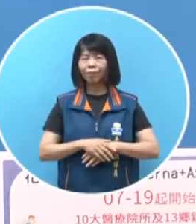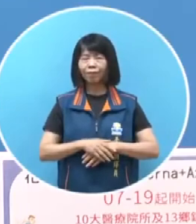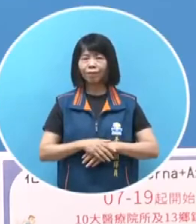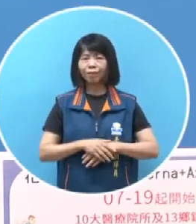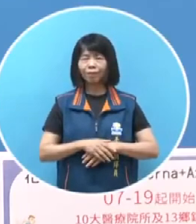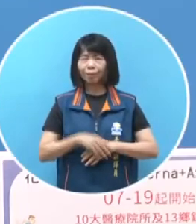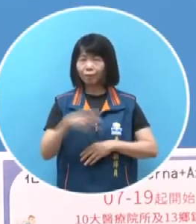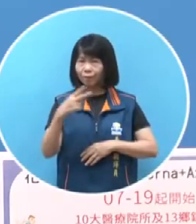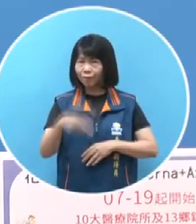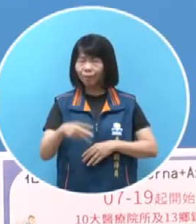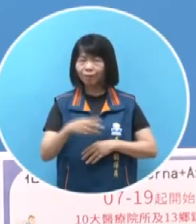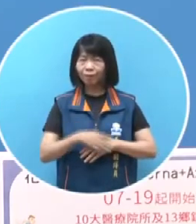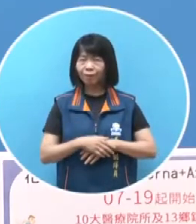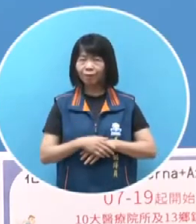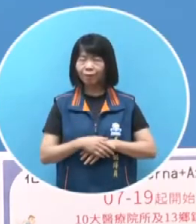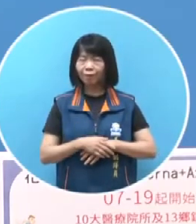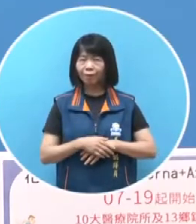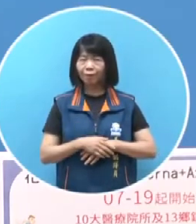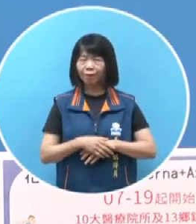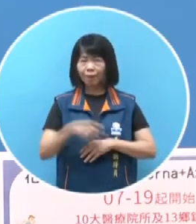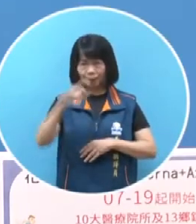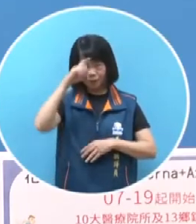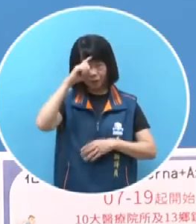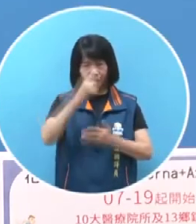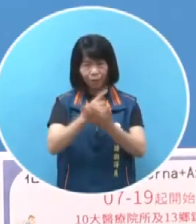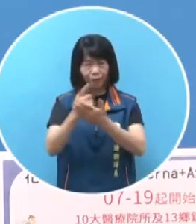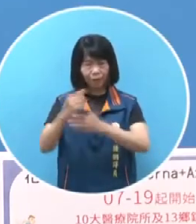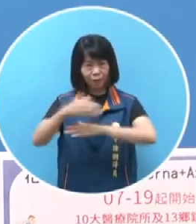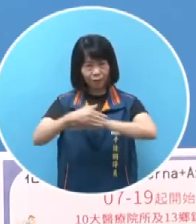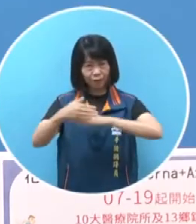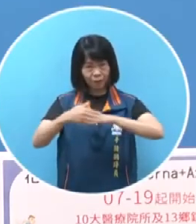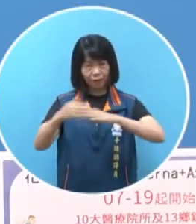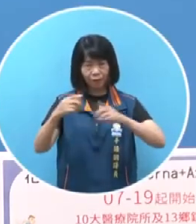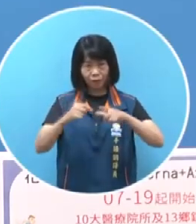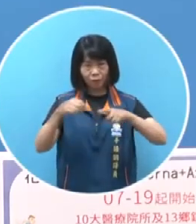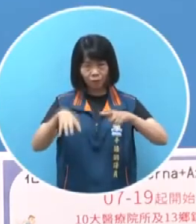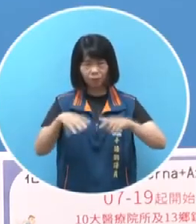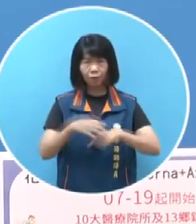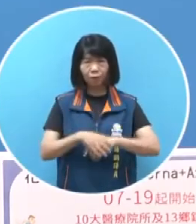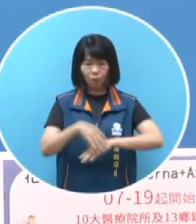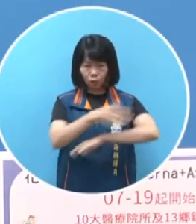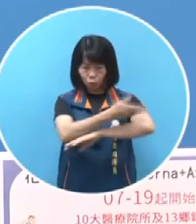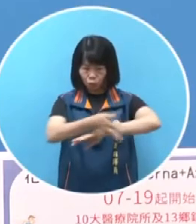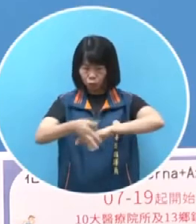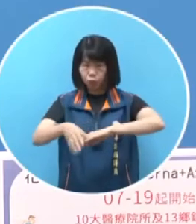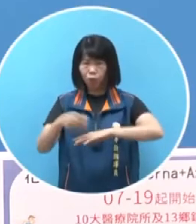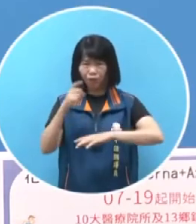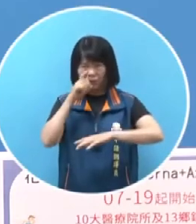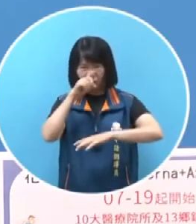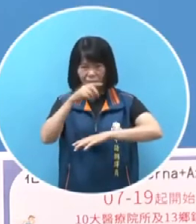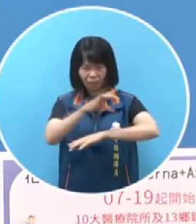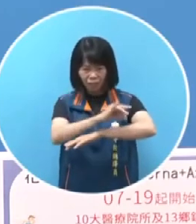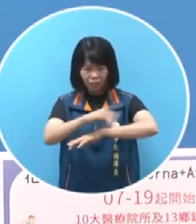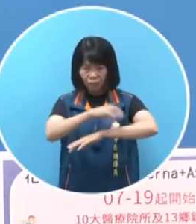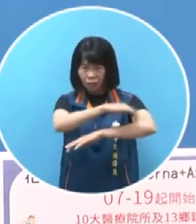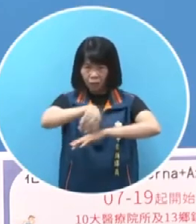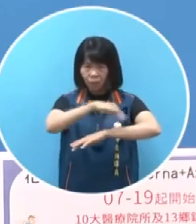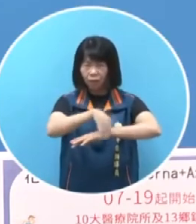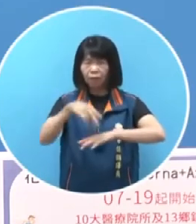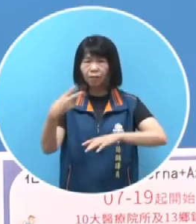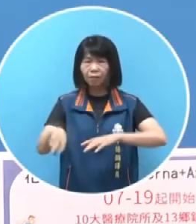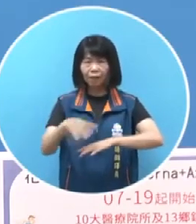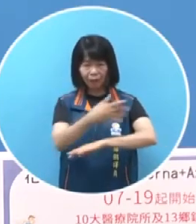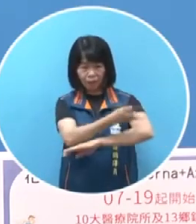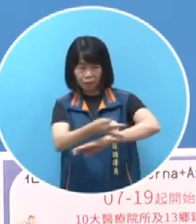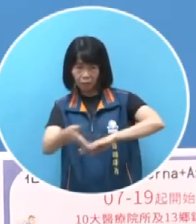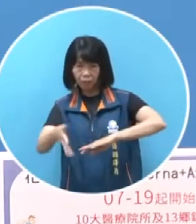净。那至于也呼吁我们各乡镇公所，无论是我们沟渠的清淤，或者是我们的河川疏浚、